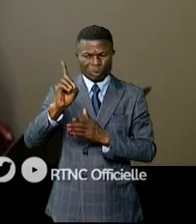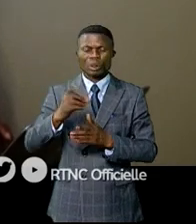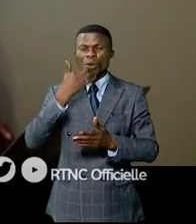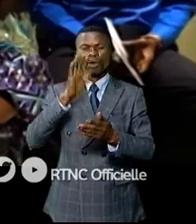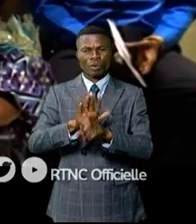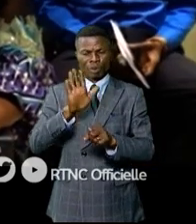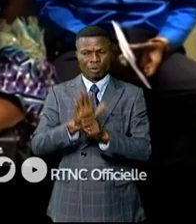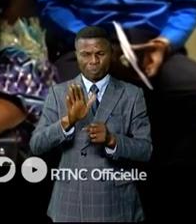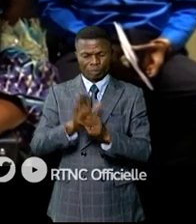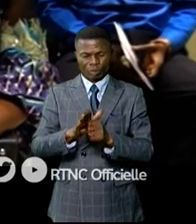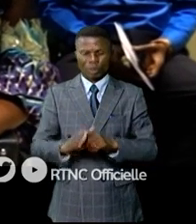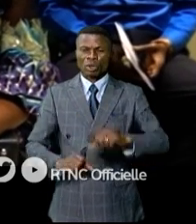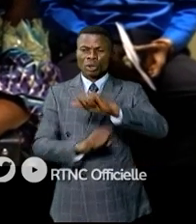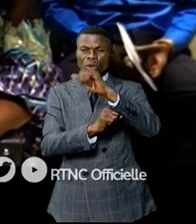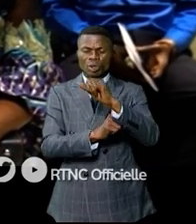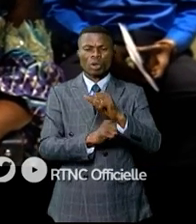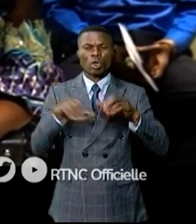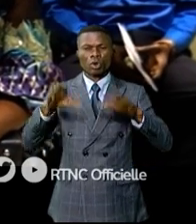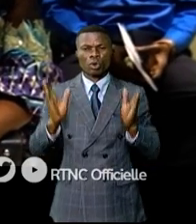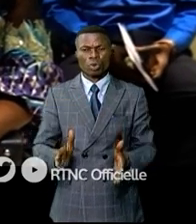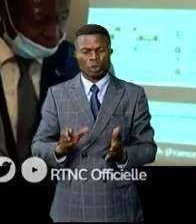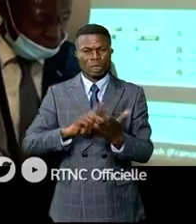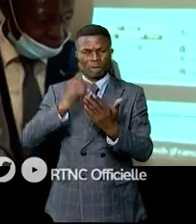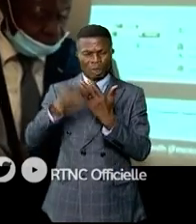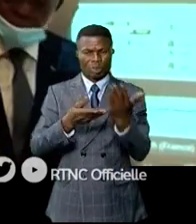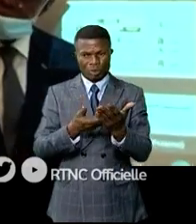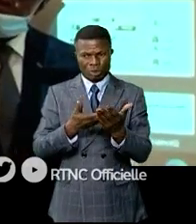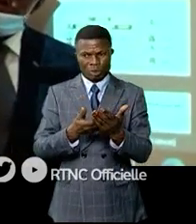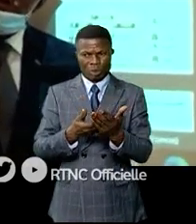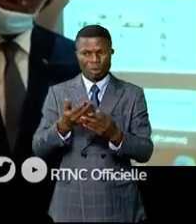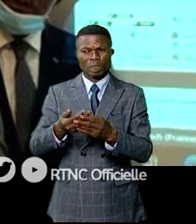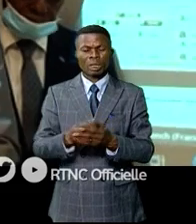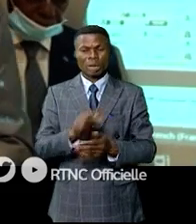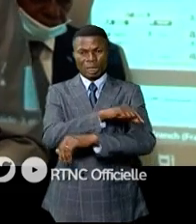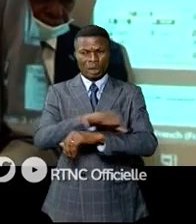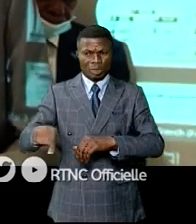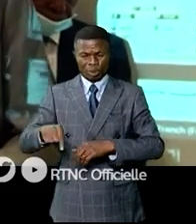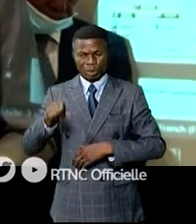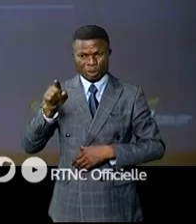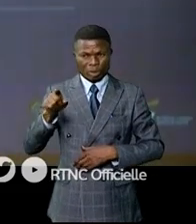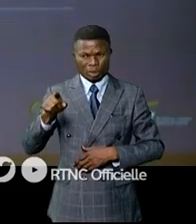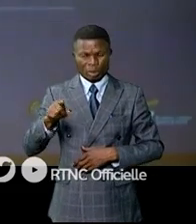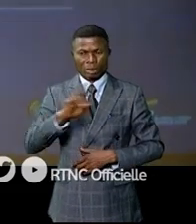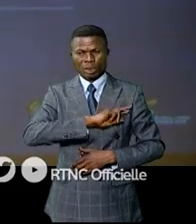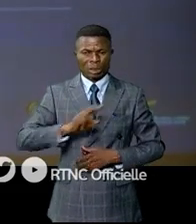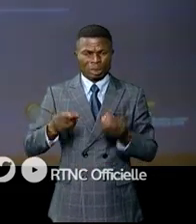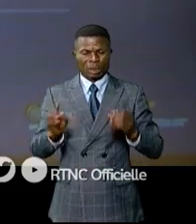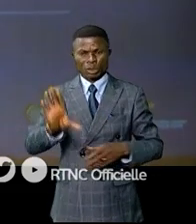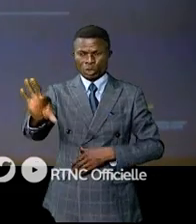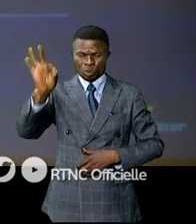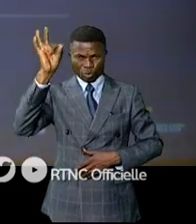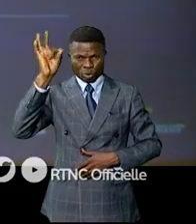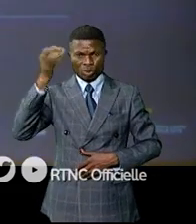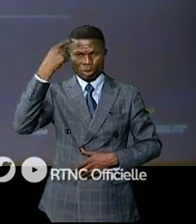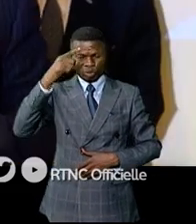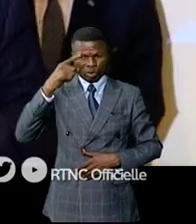partenariat avec le gouvernement congolais dans ce projet. Peu avant, le cabinet Ernest & Young, RDC sélectionné